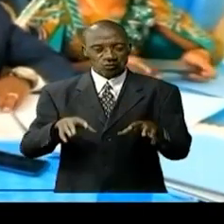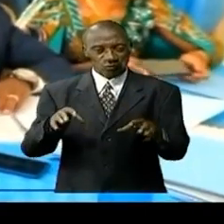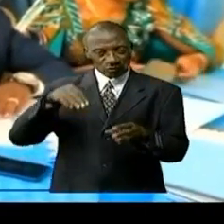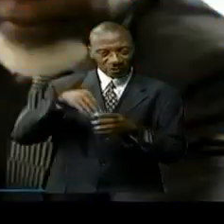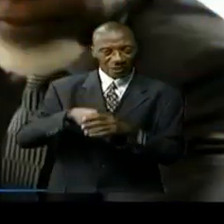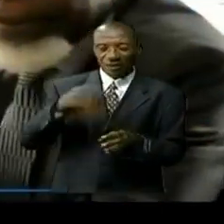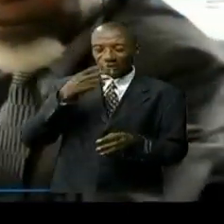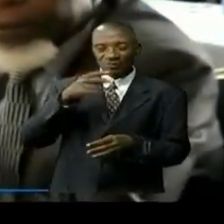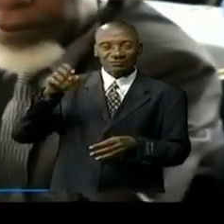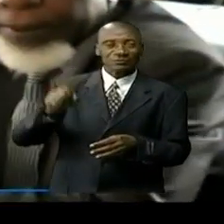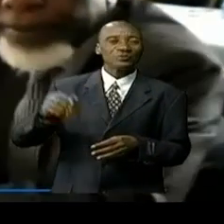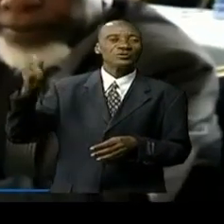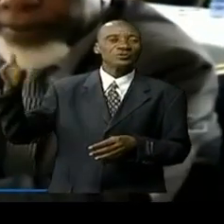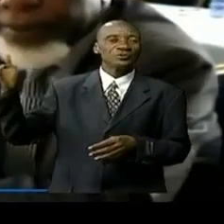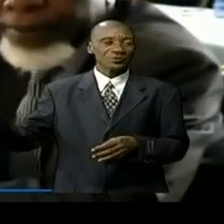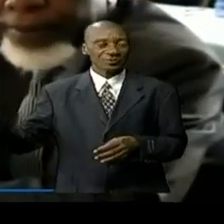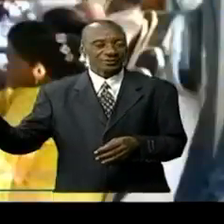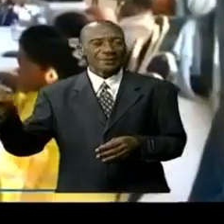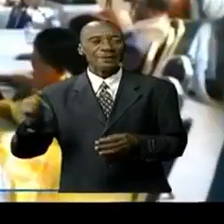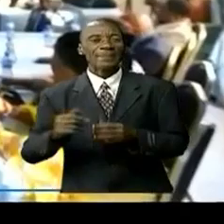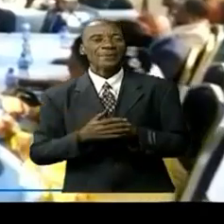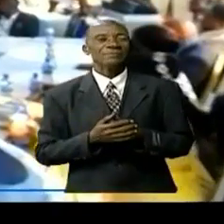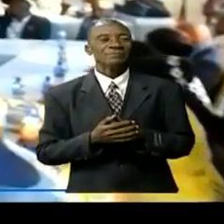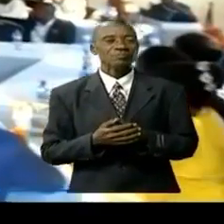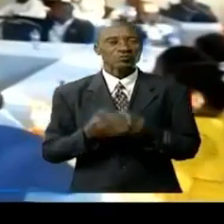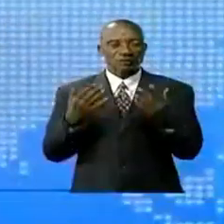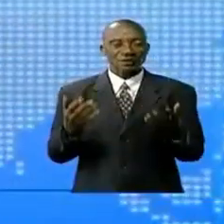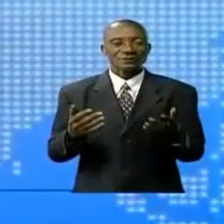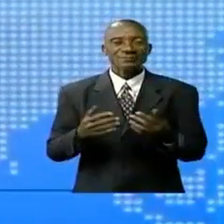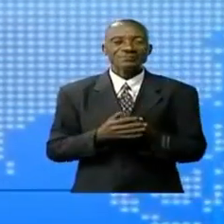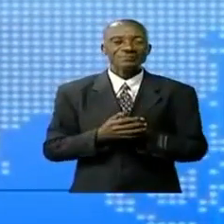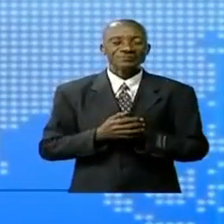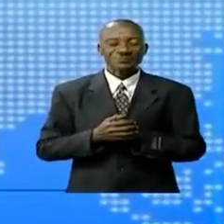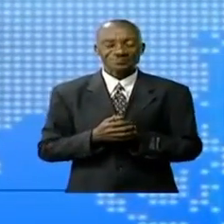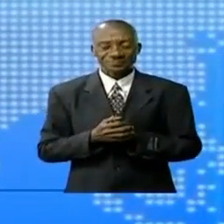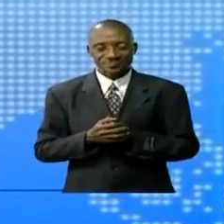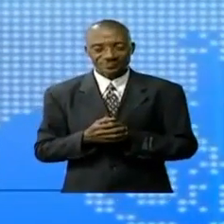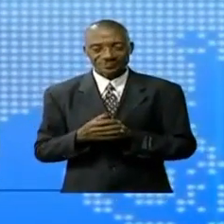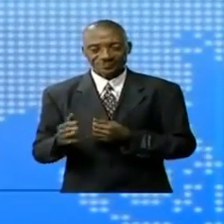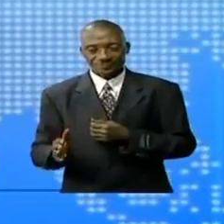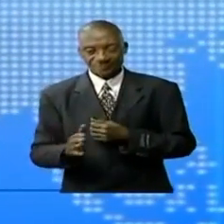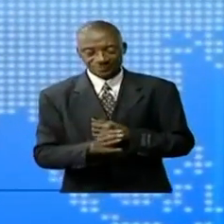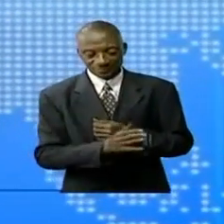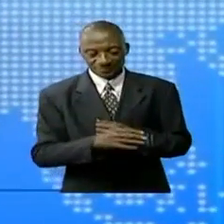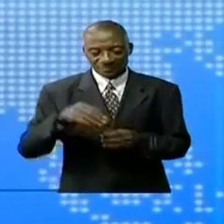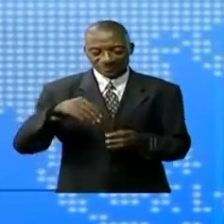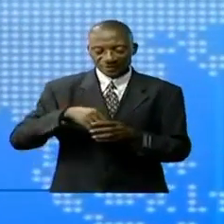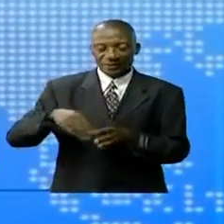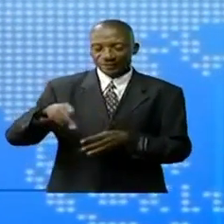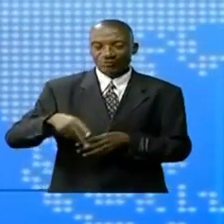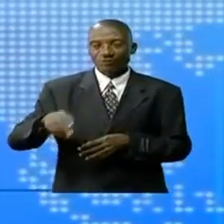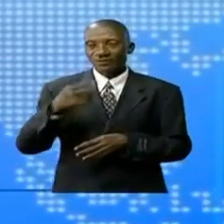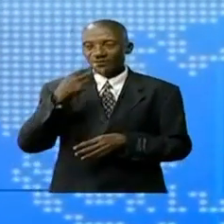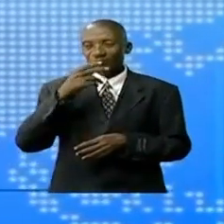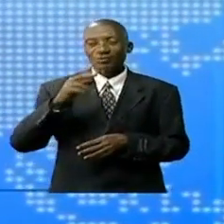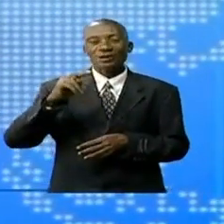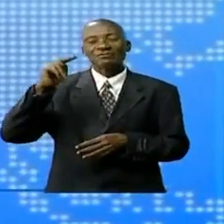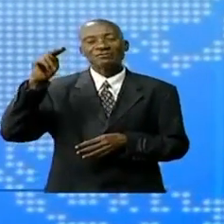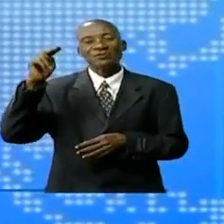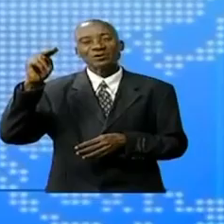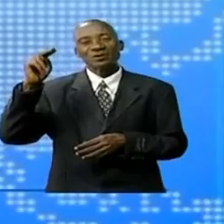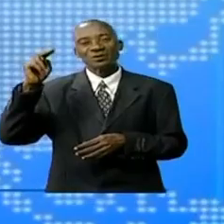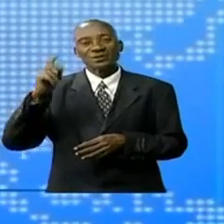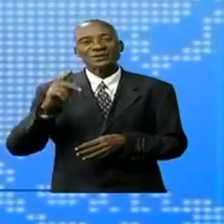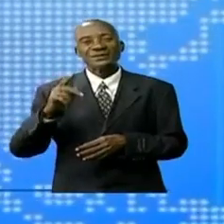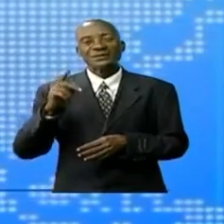lieu à l'hôtel Horizon à Momba dans la commune d'Ibanda. Dans la province du Nord Kivu, une centaine d'écoles en